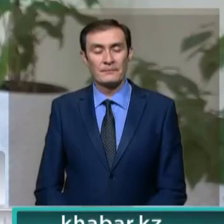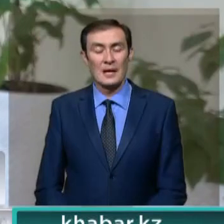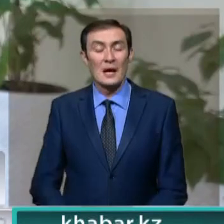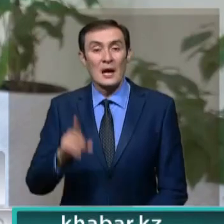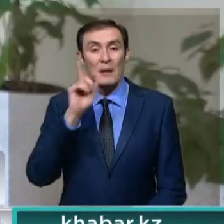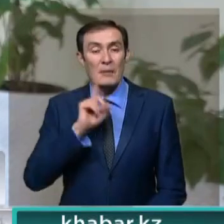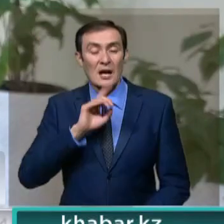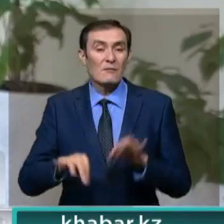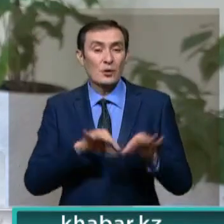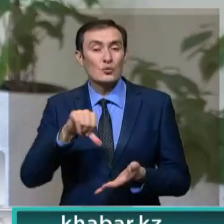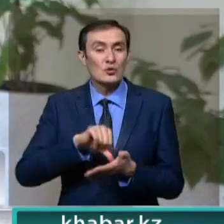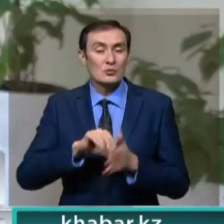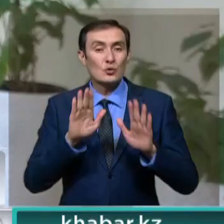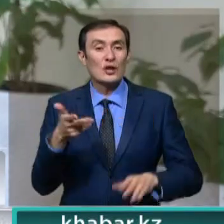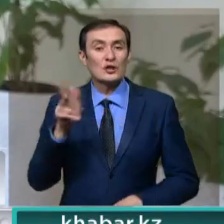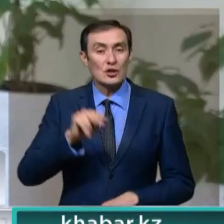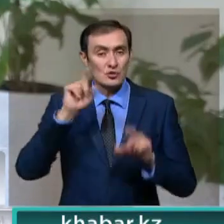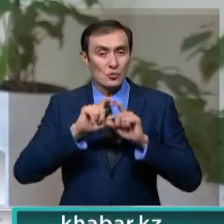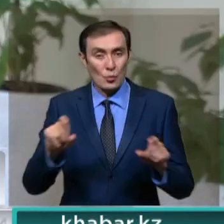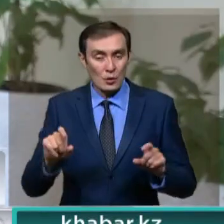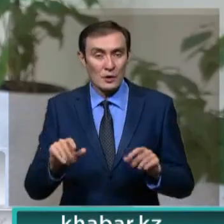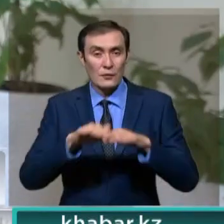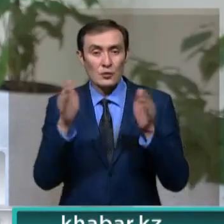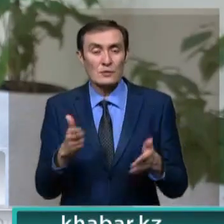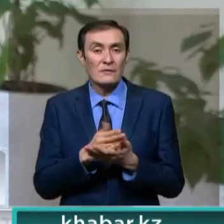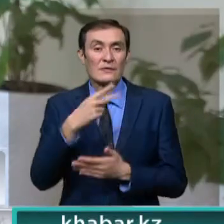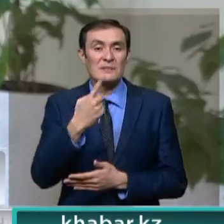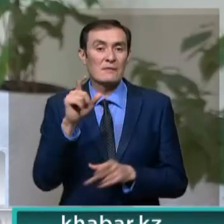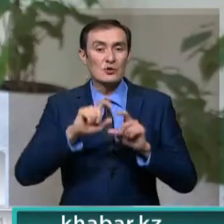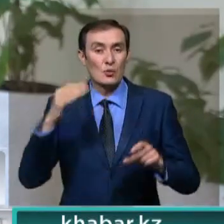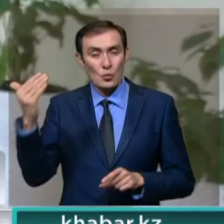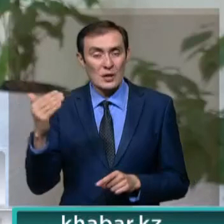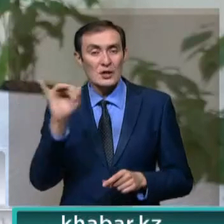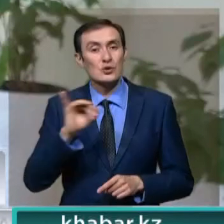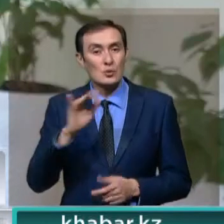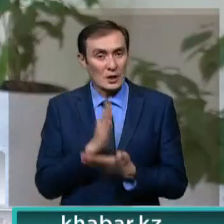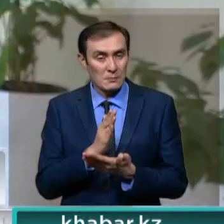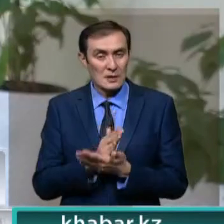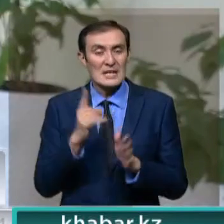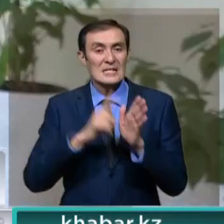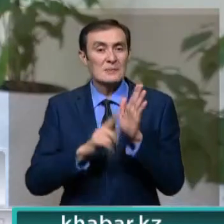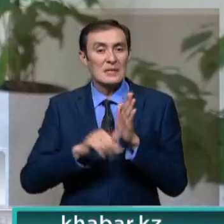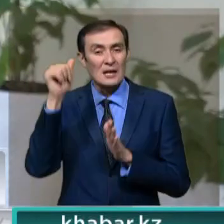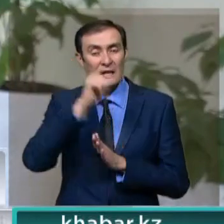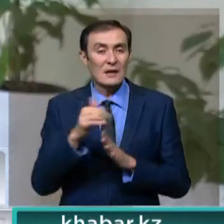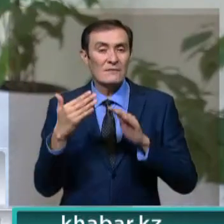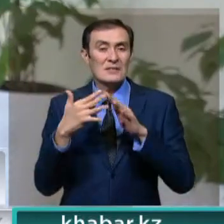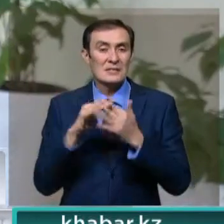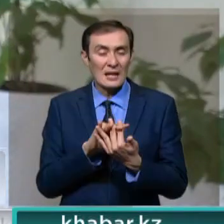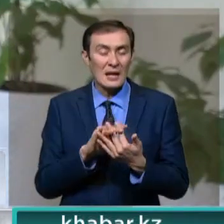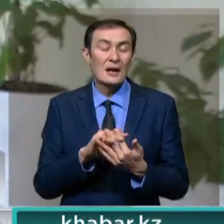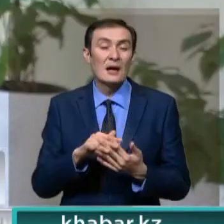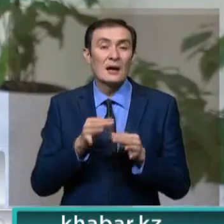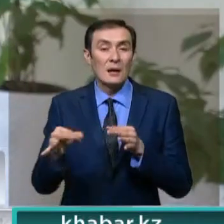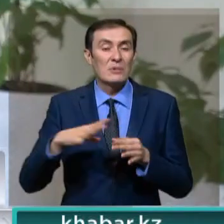Пока в проекте участвуют только 3 школы. Юрта, расположенная в 21-й школе, имеет свою историю. В 70-х годах в селе Уштаган